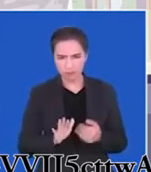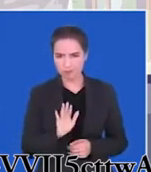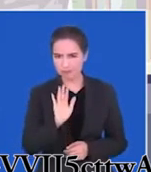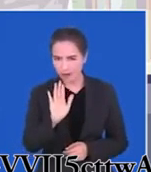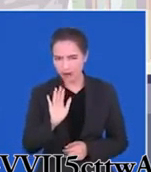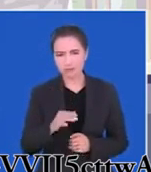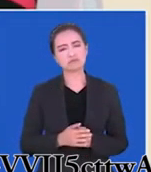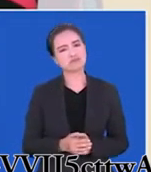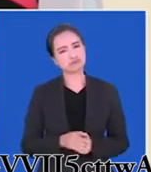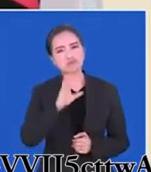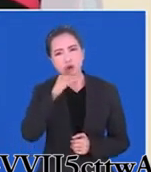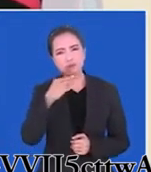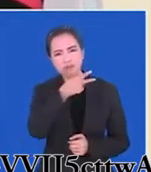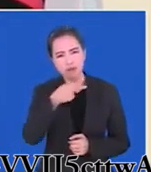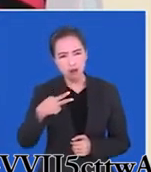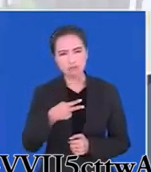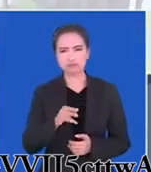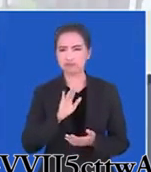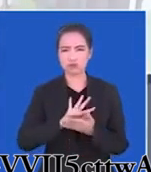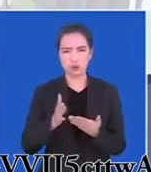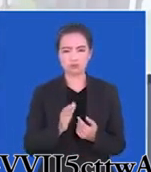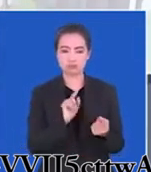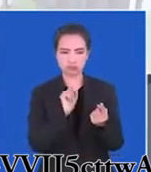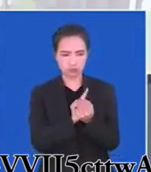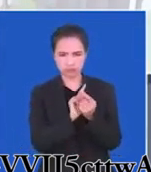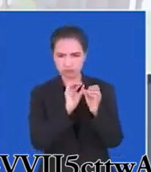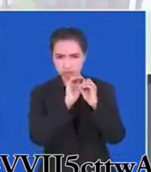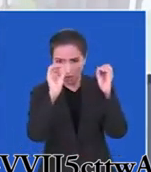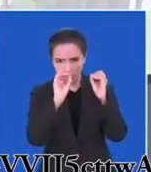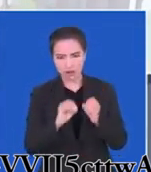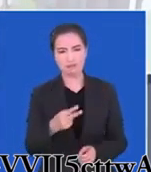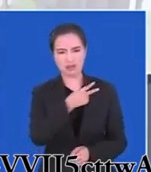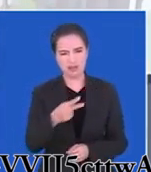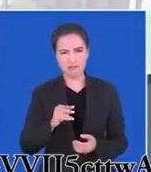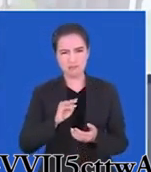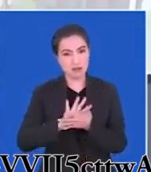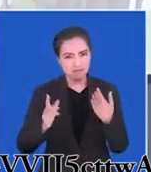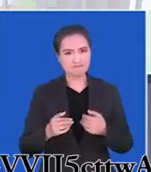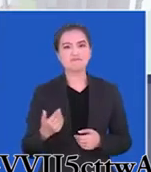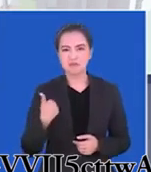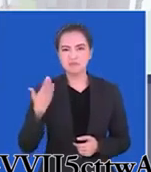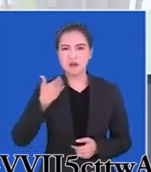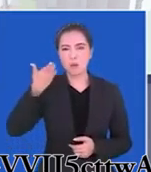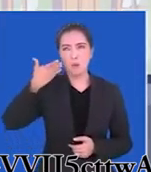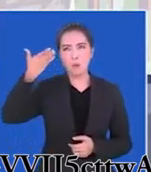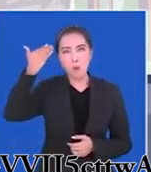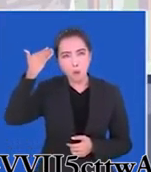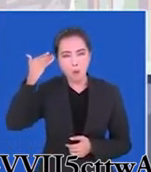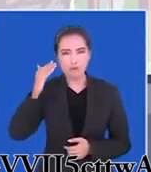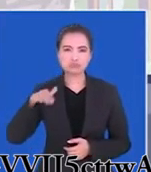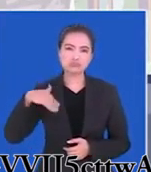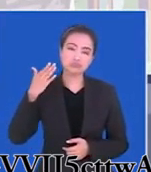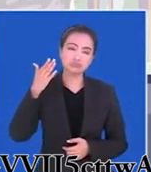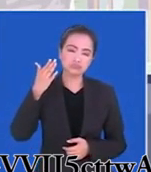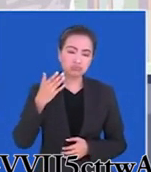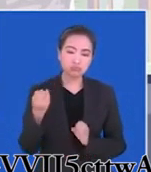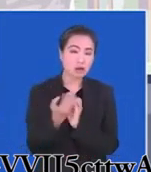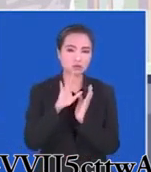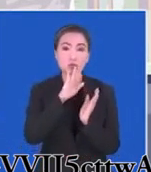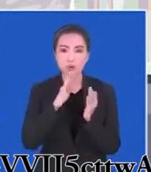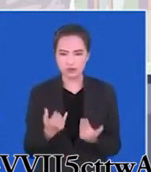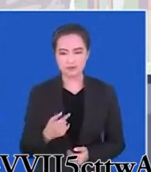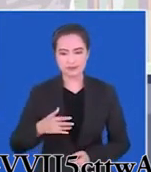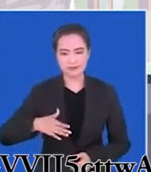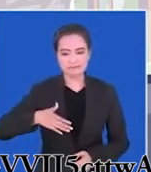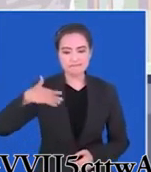กับคนที่อาจจะไม่ได้รู้จักมากสิ่งเหล่านี้นะครับอาจย้อนมาทำร้ายตัวเราได้ในอนาคตเช่นถ้าเขาไม่พอใจเราวันนี้เขาอ